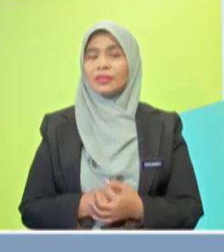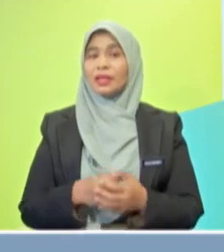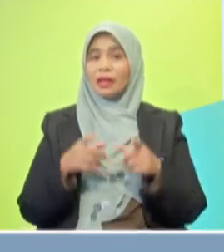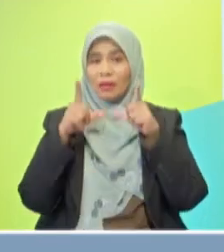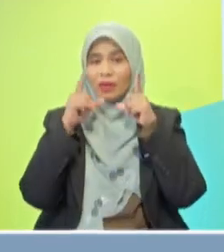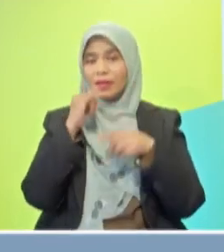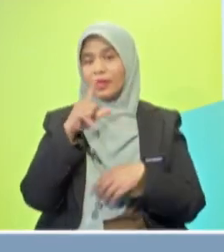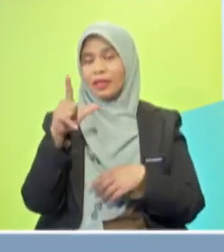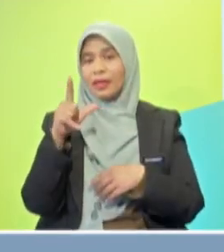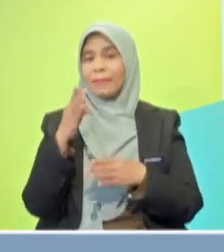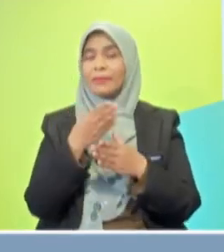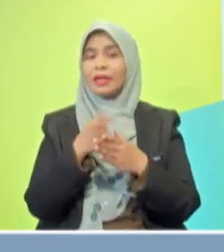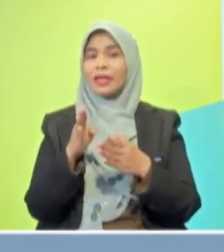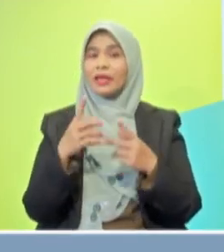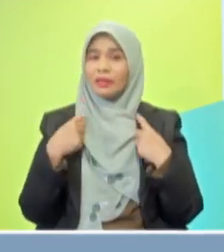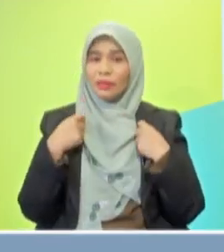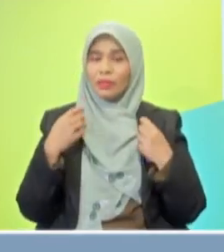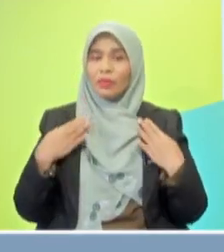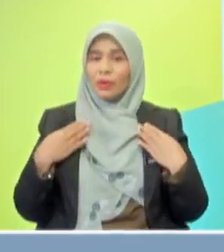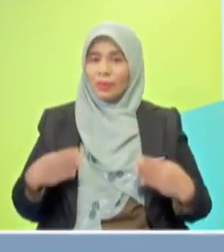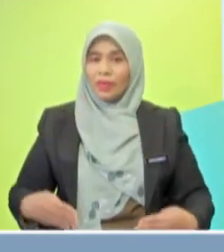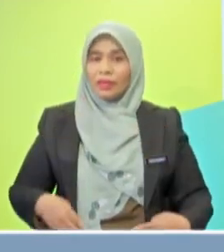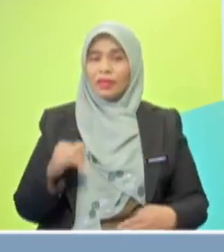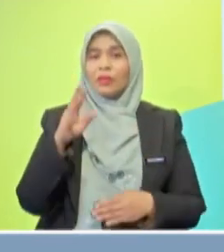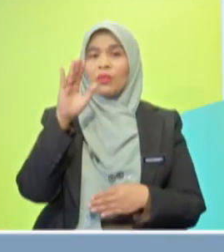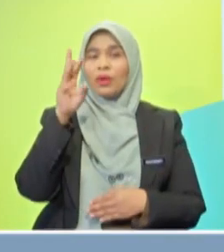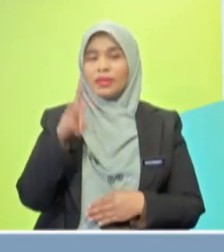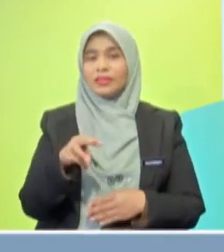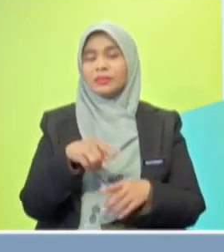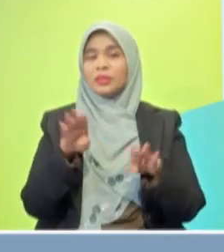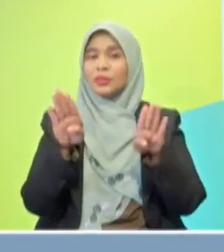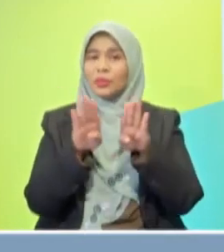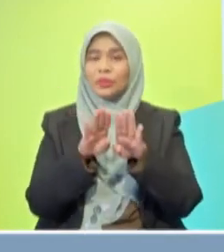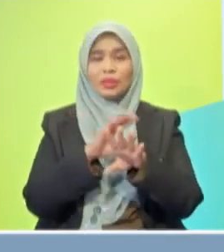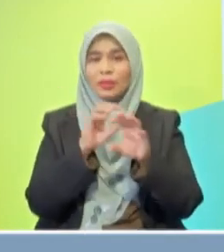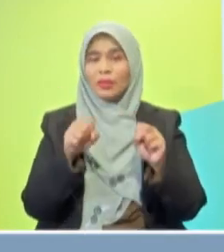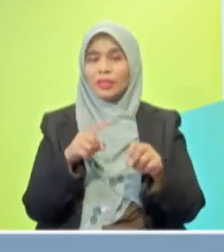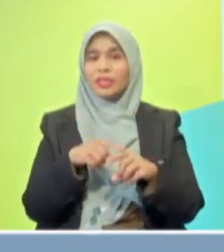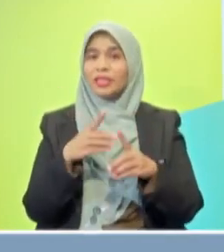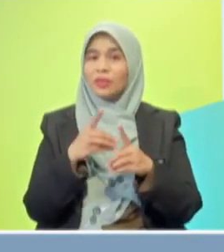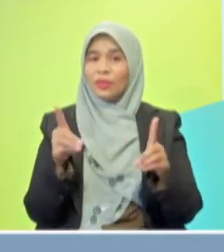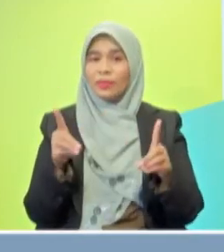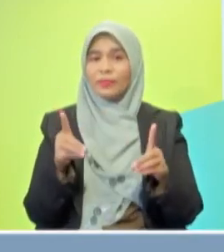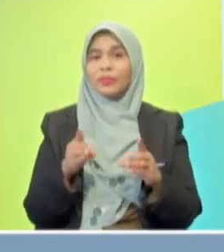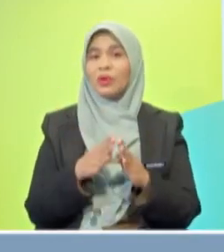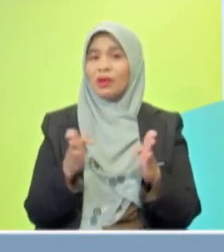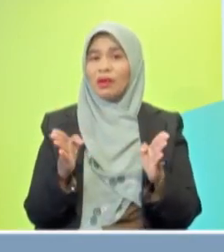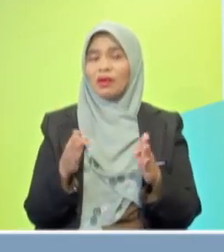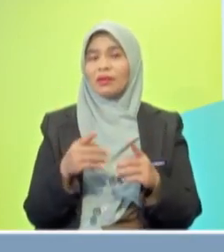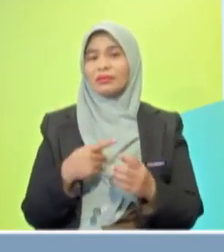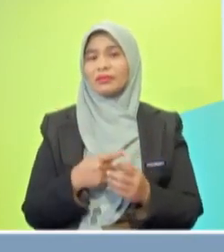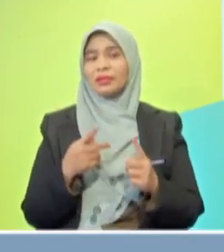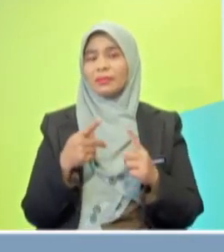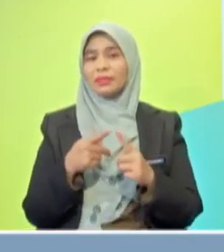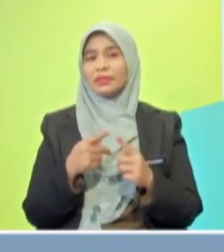Aurat ialah bahagian tubuh badan yang wajib ditutup dan tidak boleh didedahkan. Okey, betul tak Abang